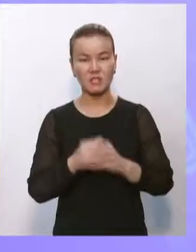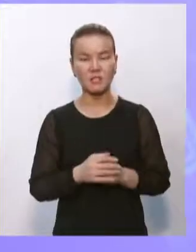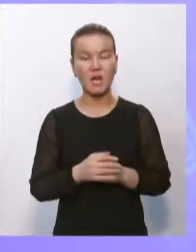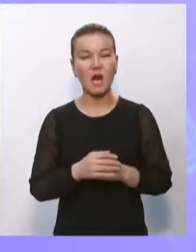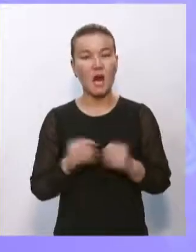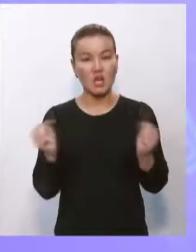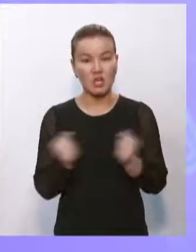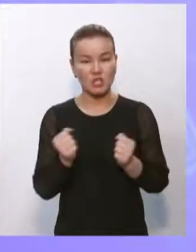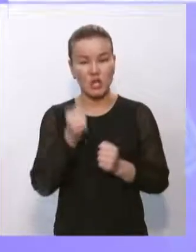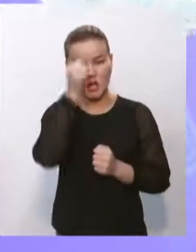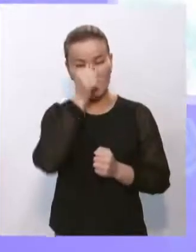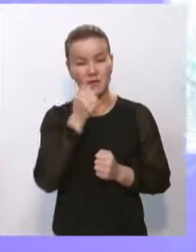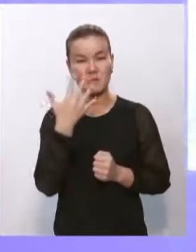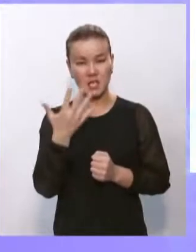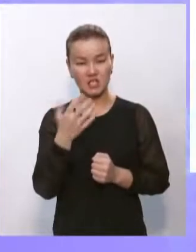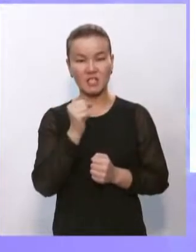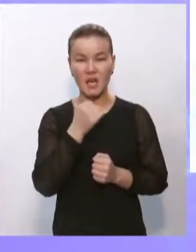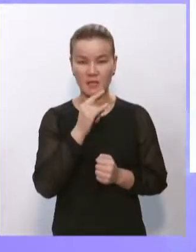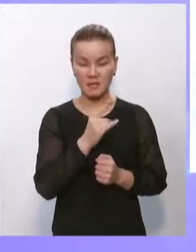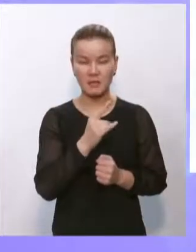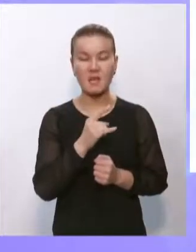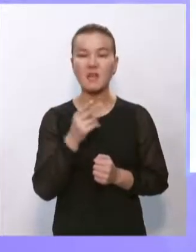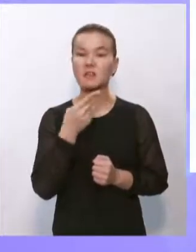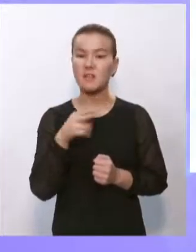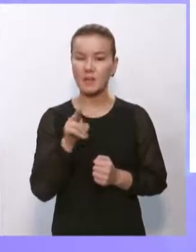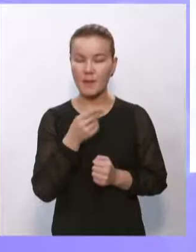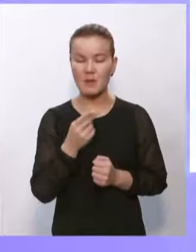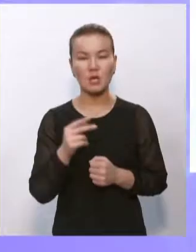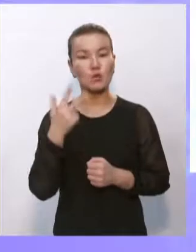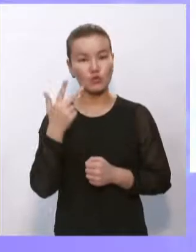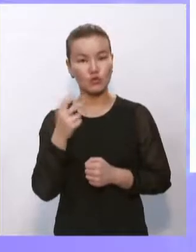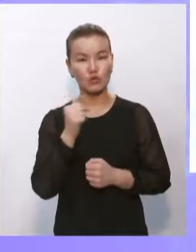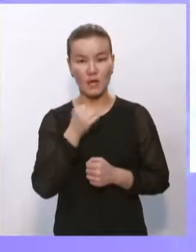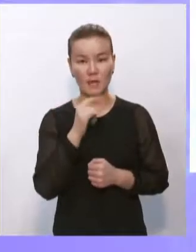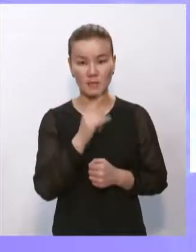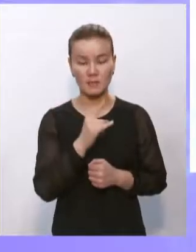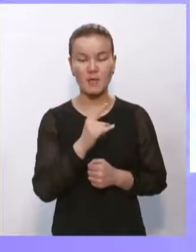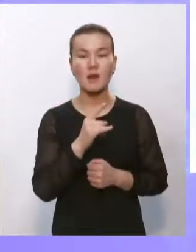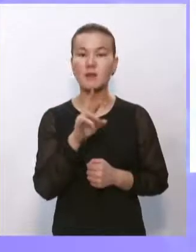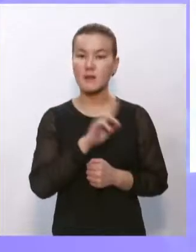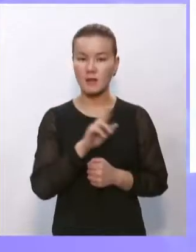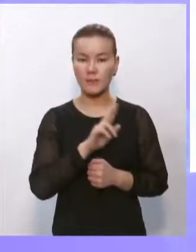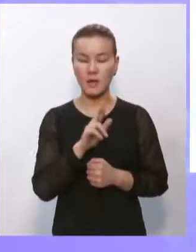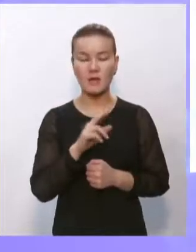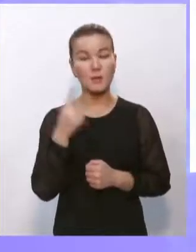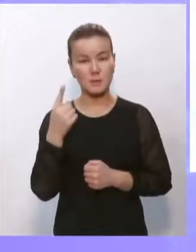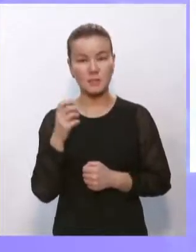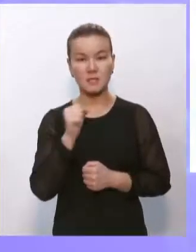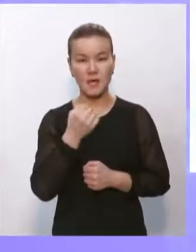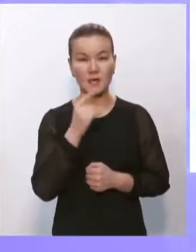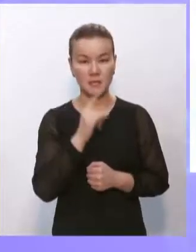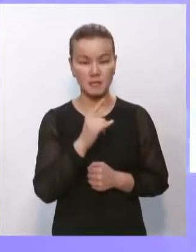Кыш айлары 5-тин айы декабрь, 3-тин айы январь, 1-тин